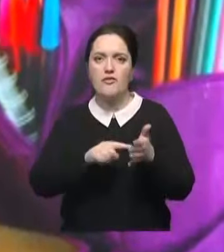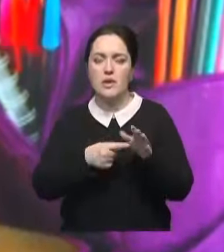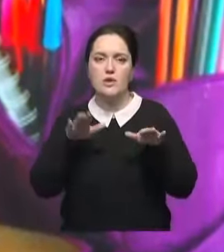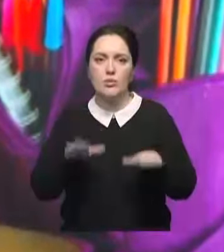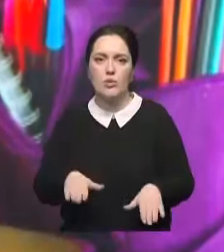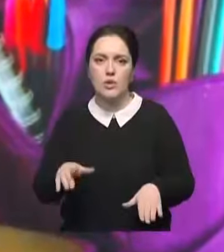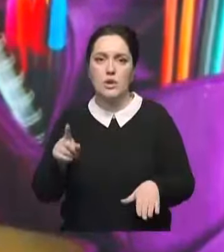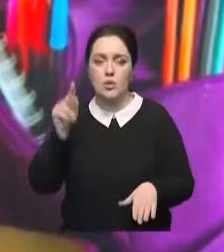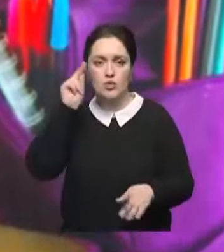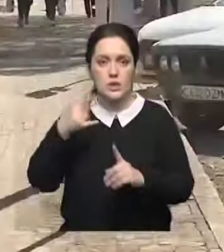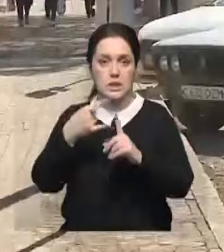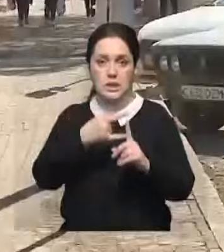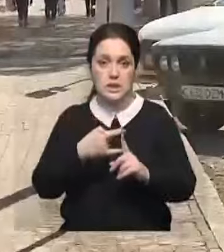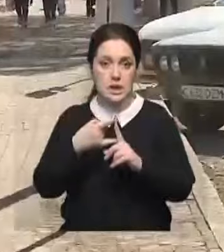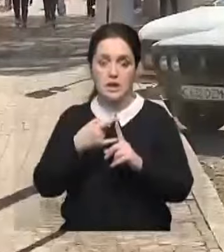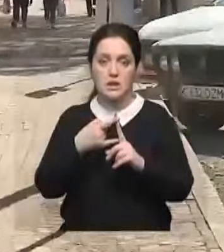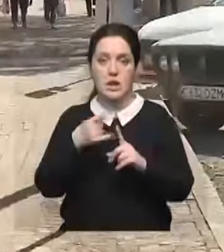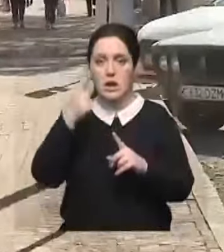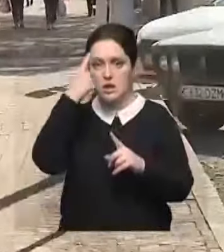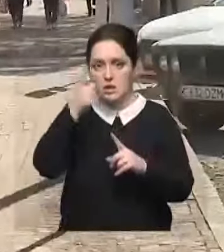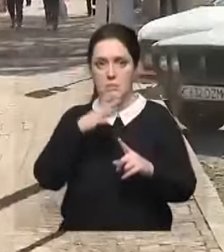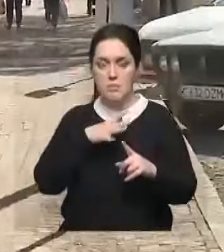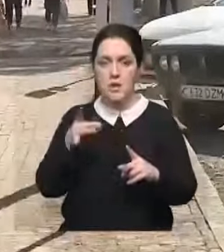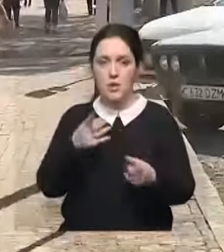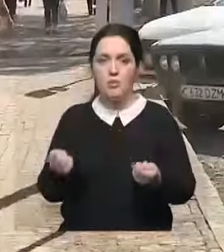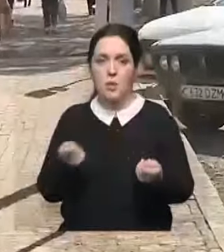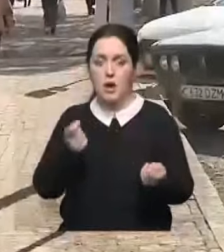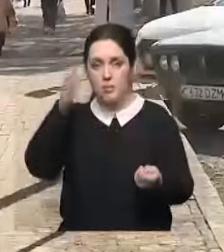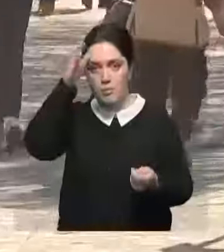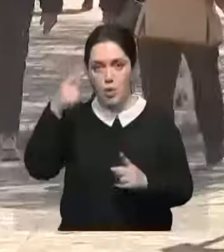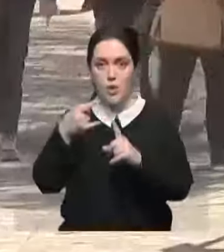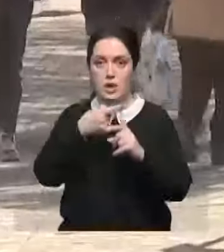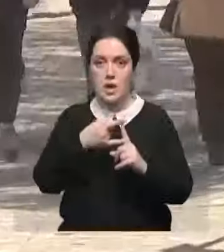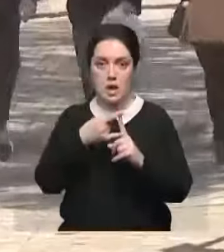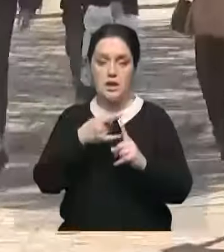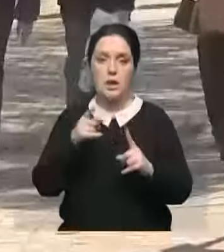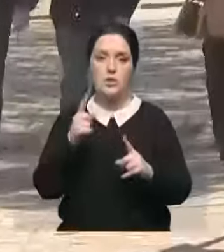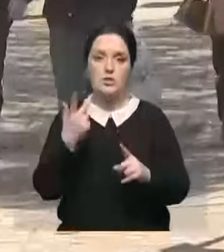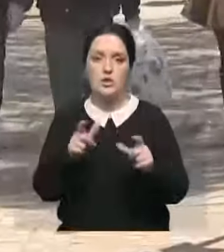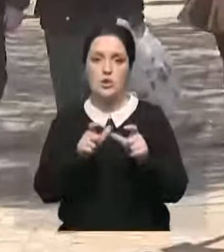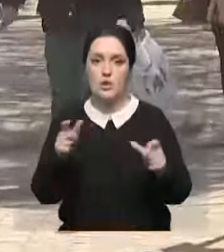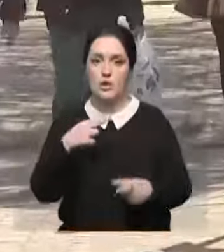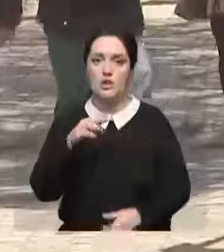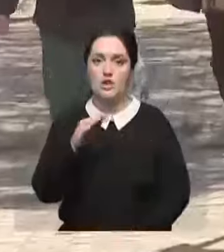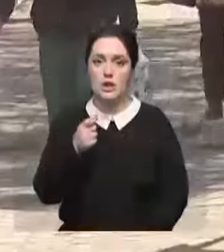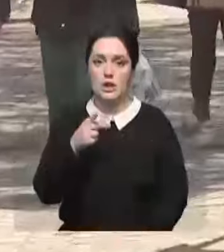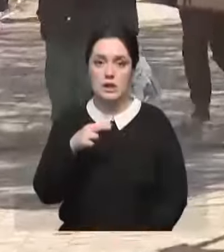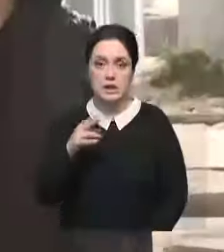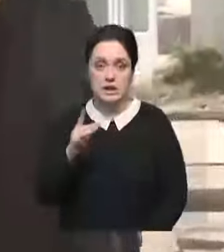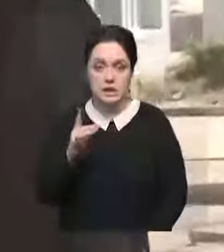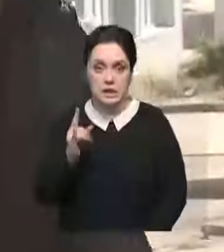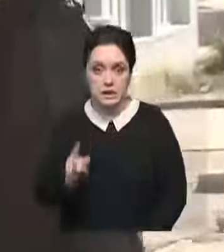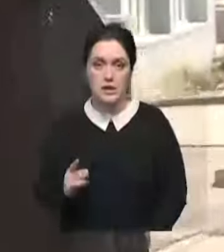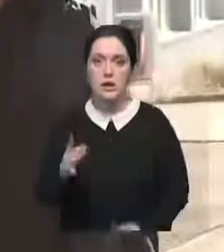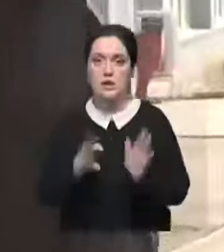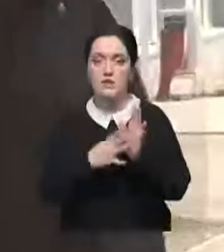учиться дистанционно. Об этом сообщили в региональном управлении образования. Онлайн-формат пока также остается в 3 школах Джангельдинского,